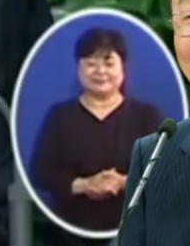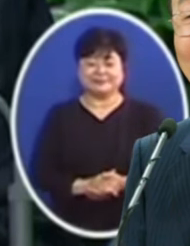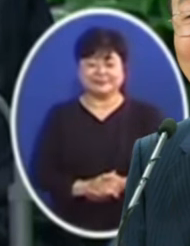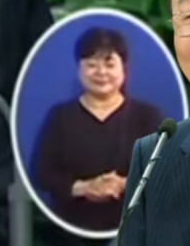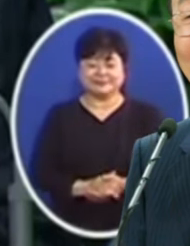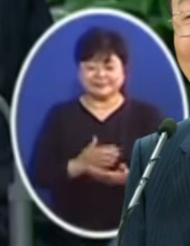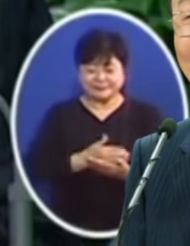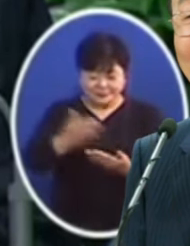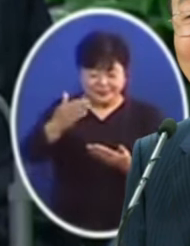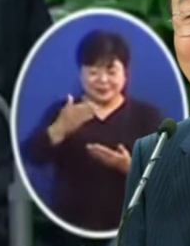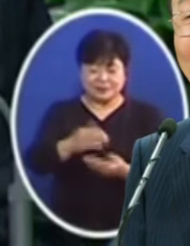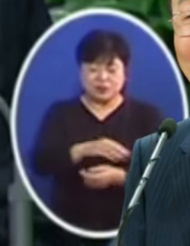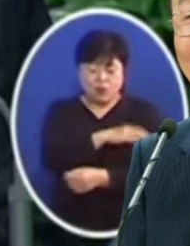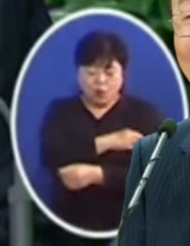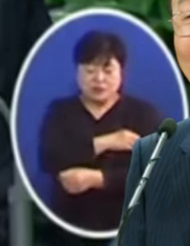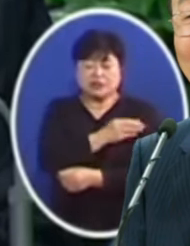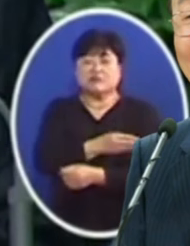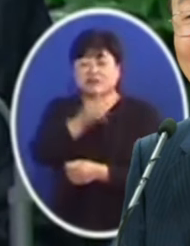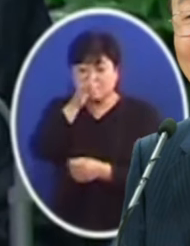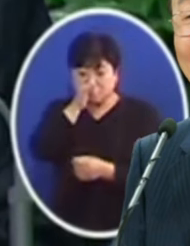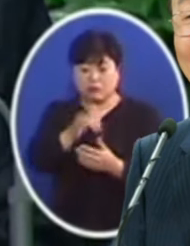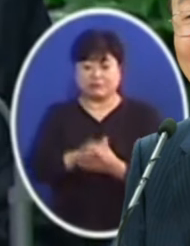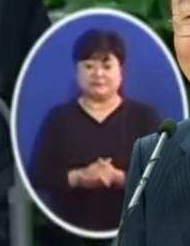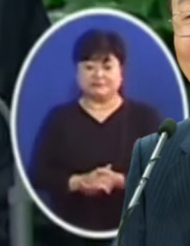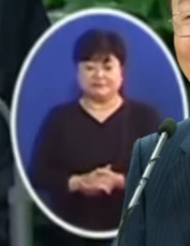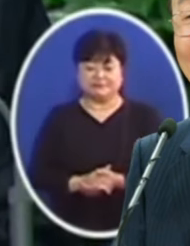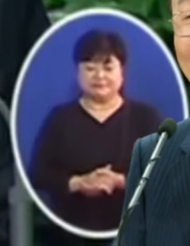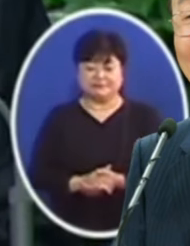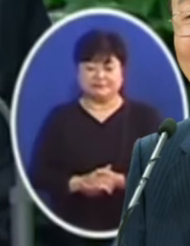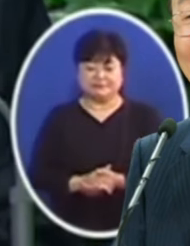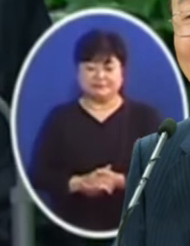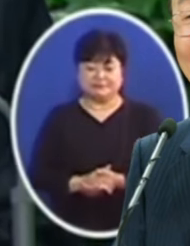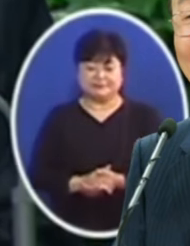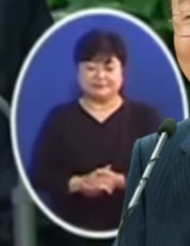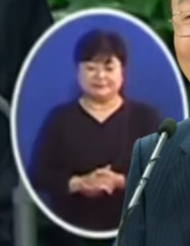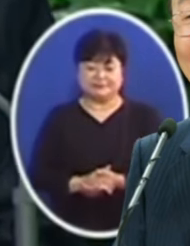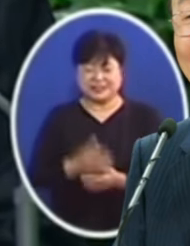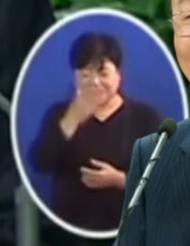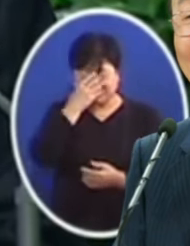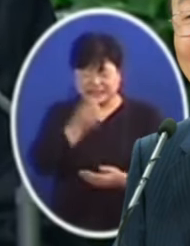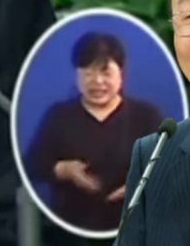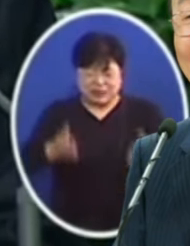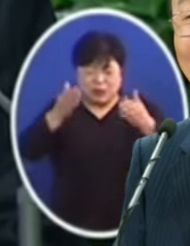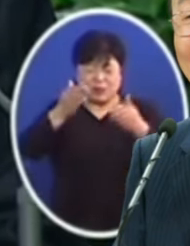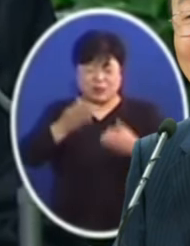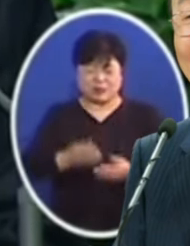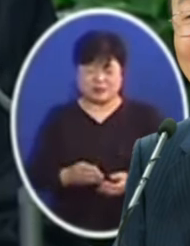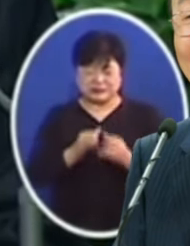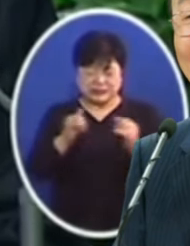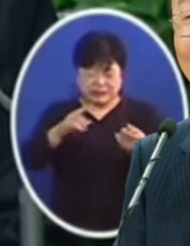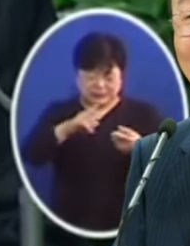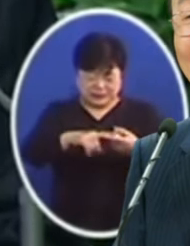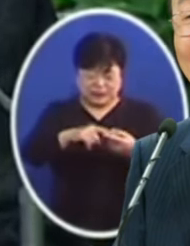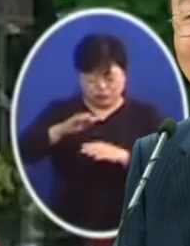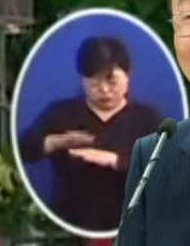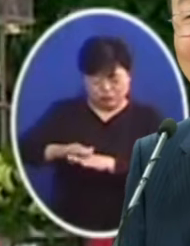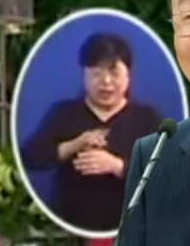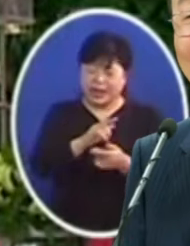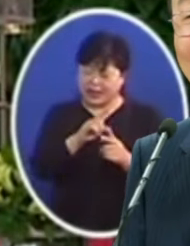여러분은 쫓아낼 수 있는 권세와 능력이 있는 것입니다. 네. 쓰레기통 인생에 대해 그대로 내버려 놓으면 안 되는